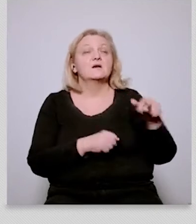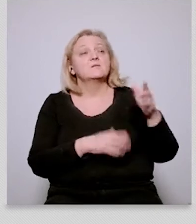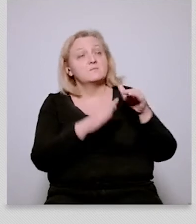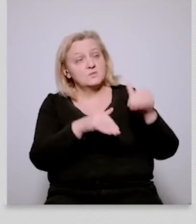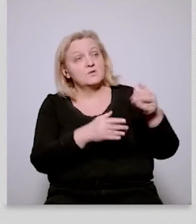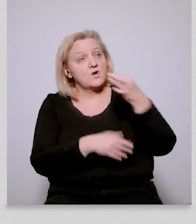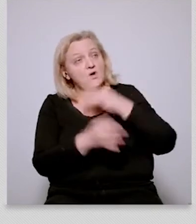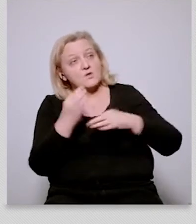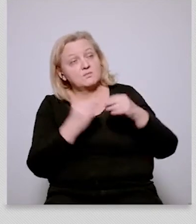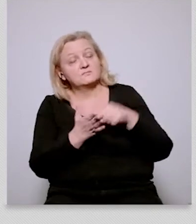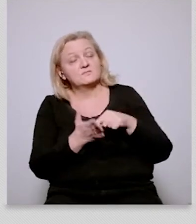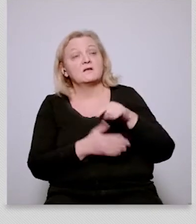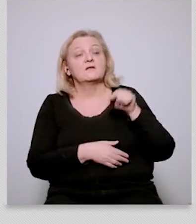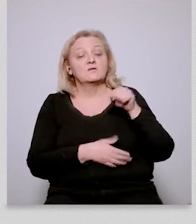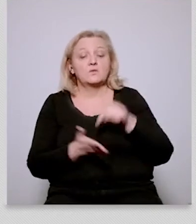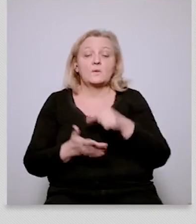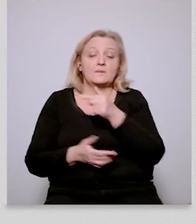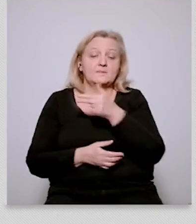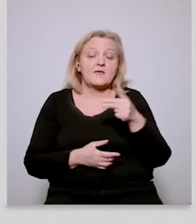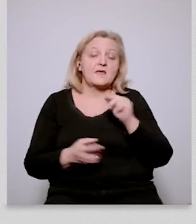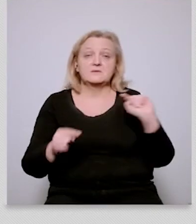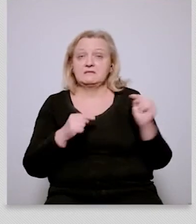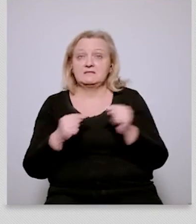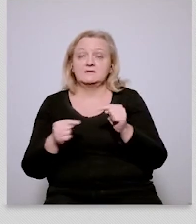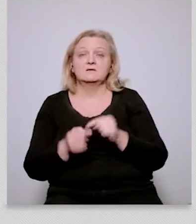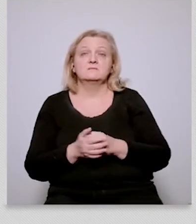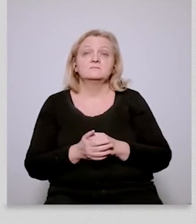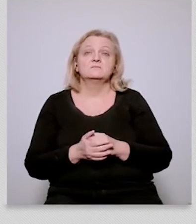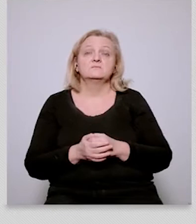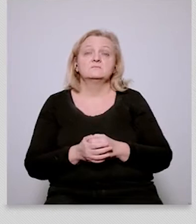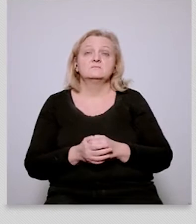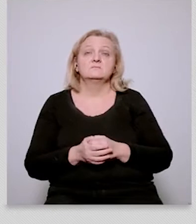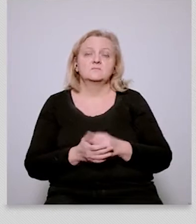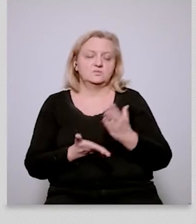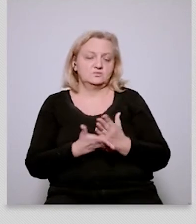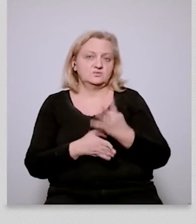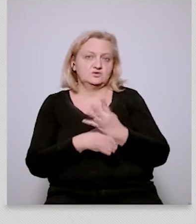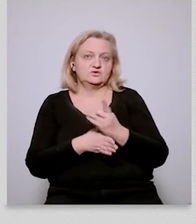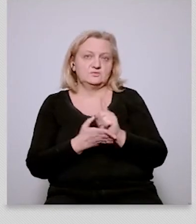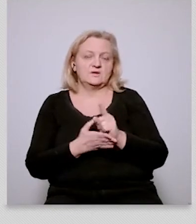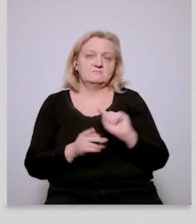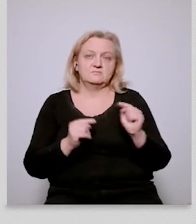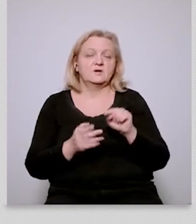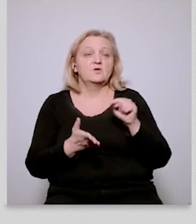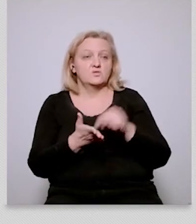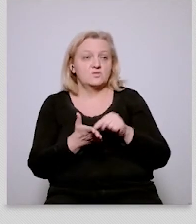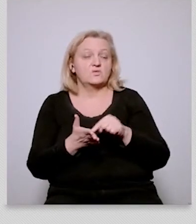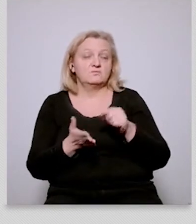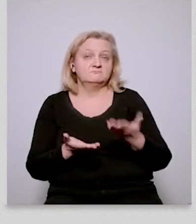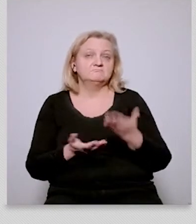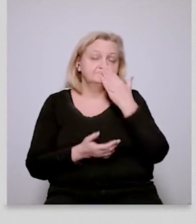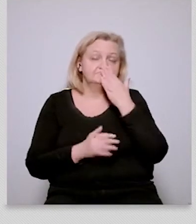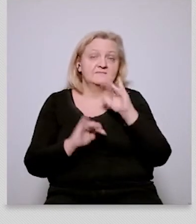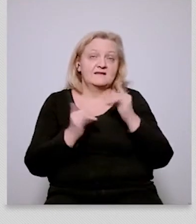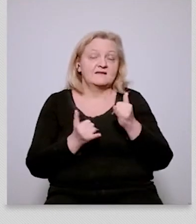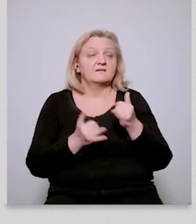jak te kwestie o których dyskutujemy od ostatnich 40 minut jak one się